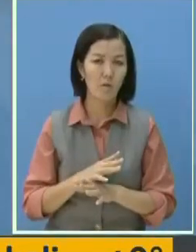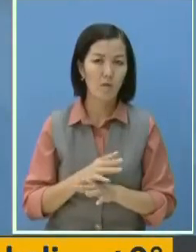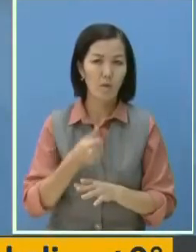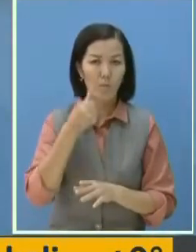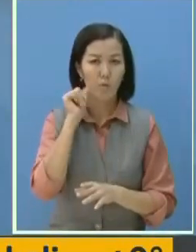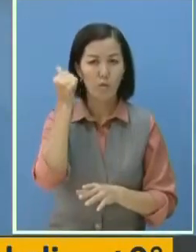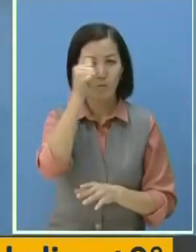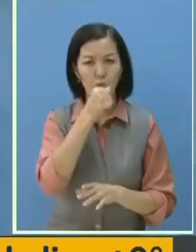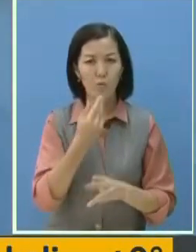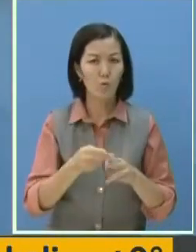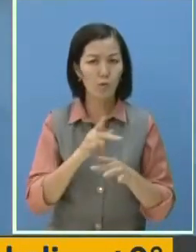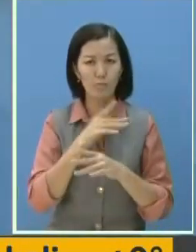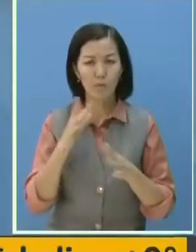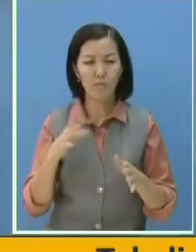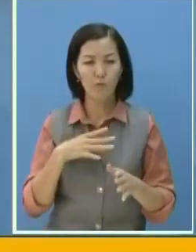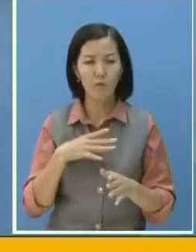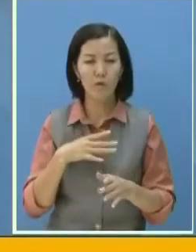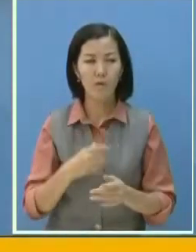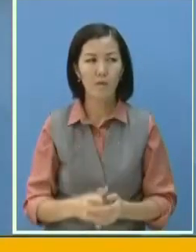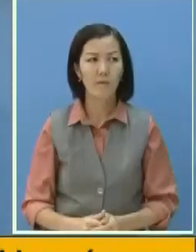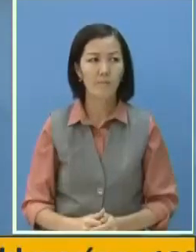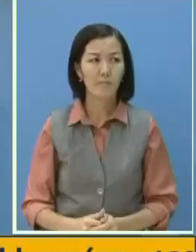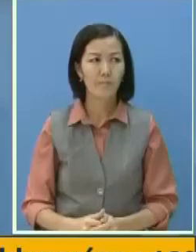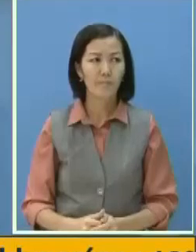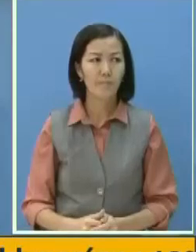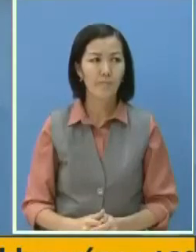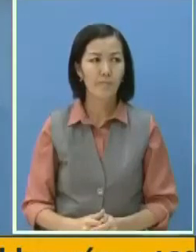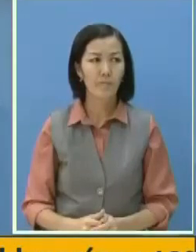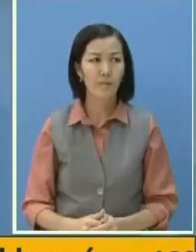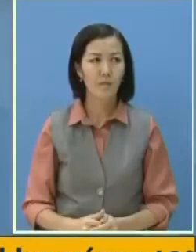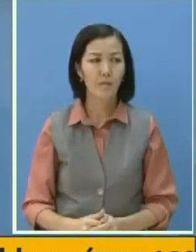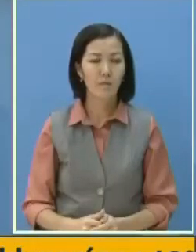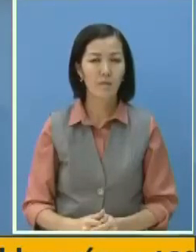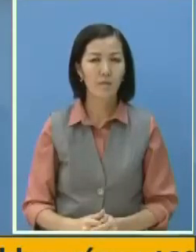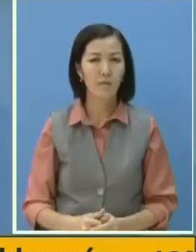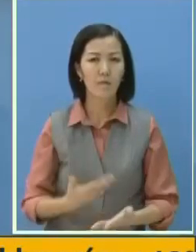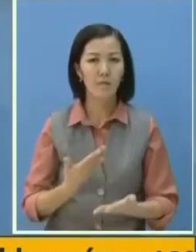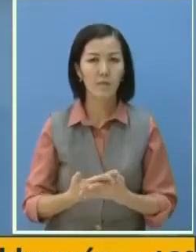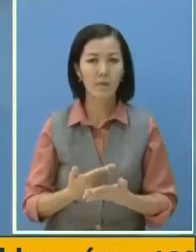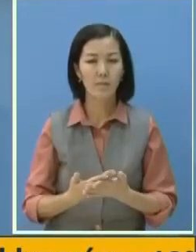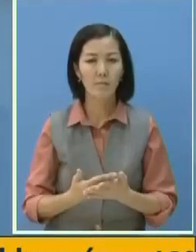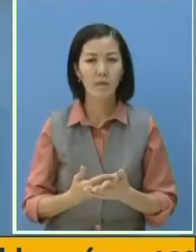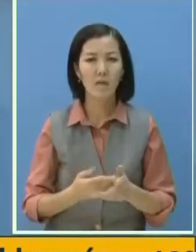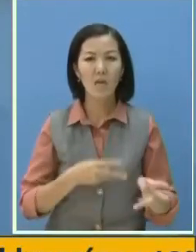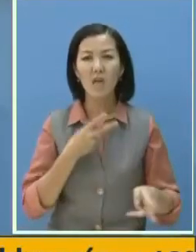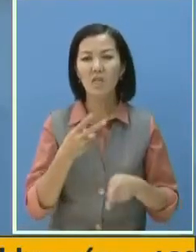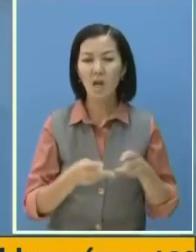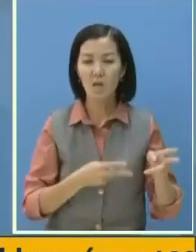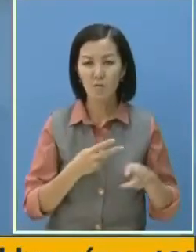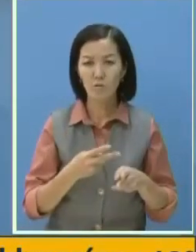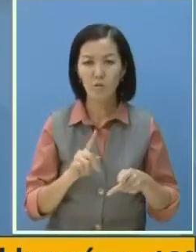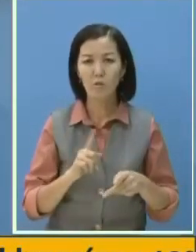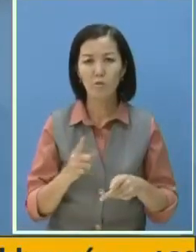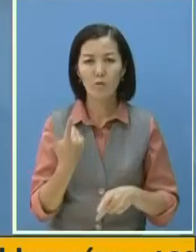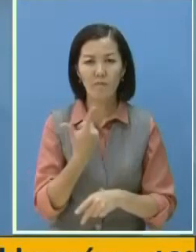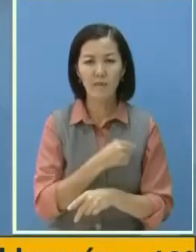вакцины ставят у нас, вот пришел, и, как сказать, как конвейер идет, жалуются на это в социальных сетях. Вот